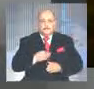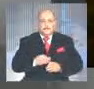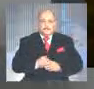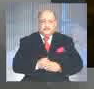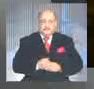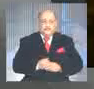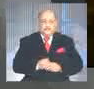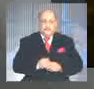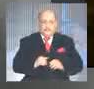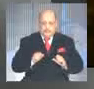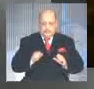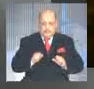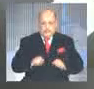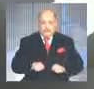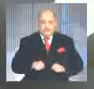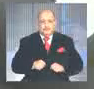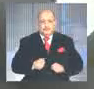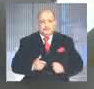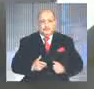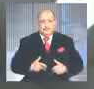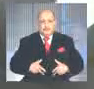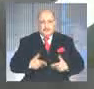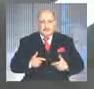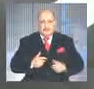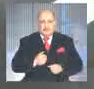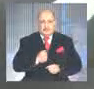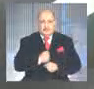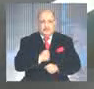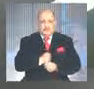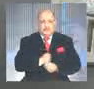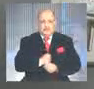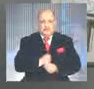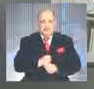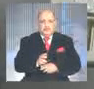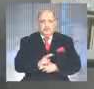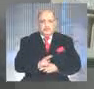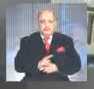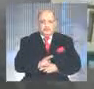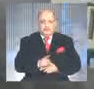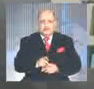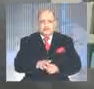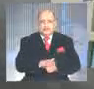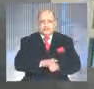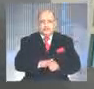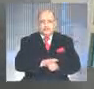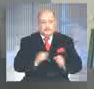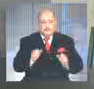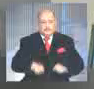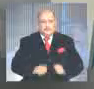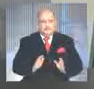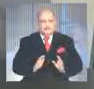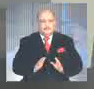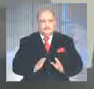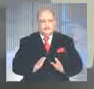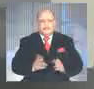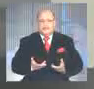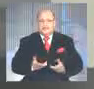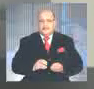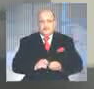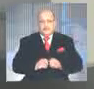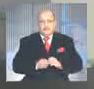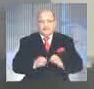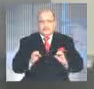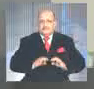وعندي ذرية وليدات. كمال تحدى إعاقته وتأقلم مع حياته المهنية والعائلية أصبح